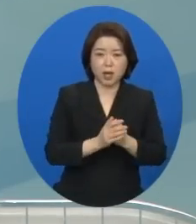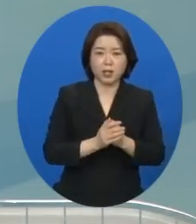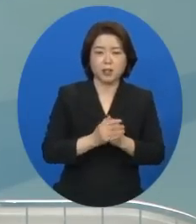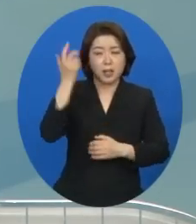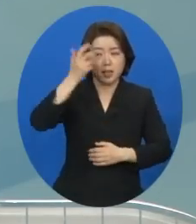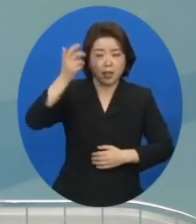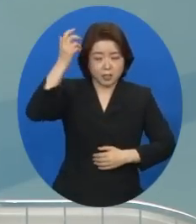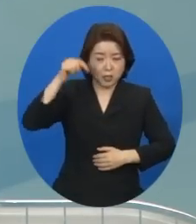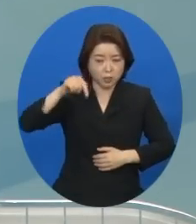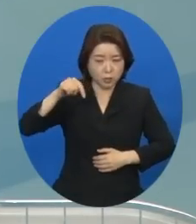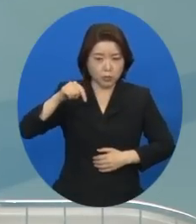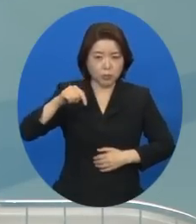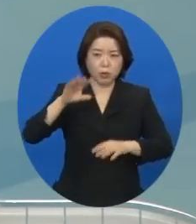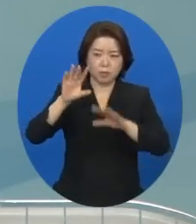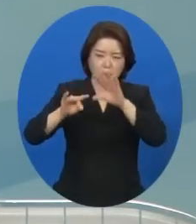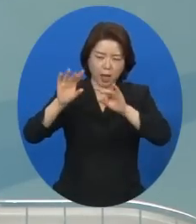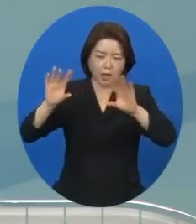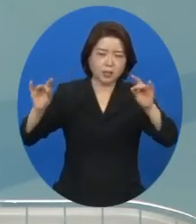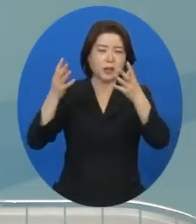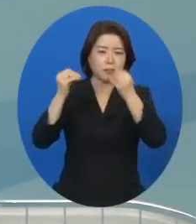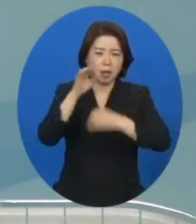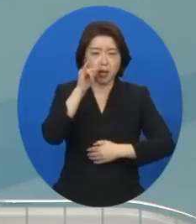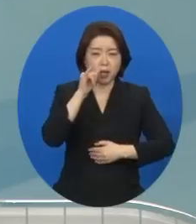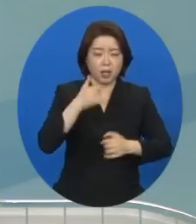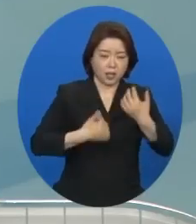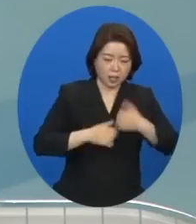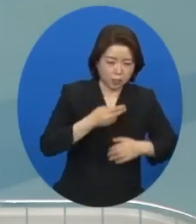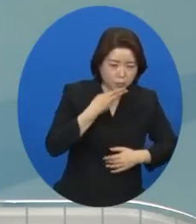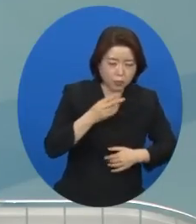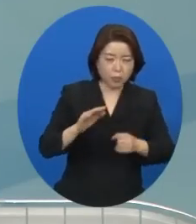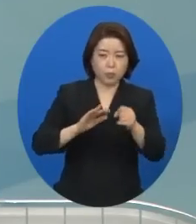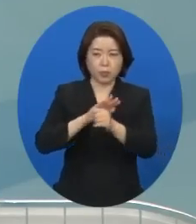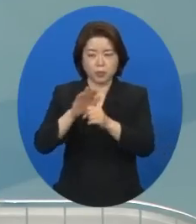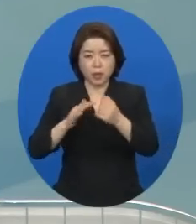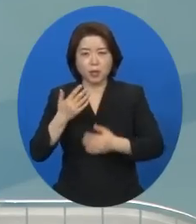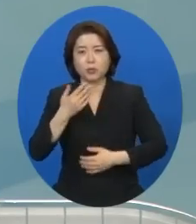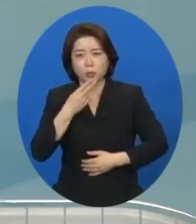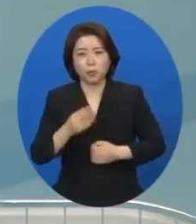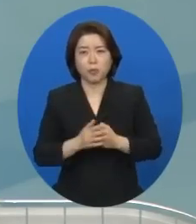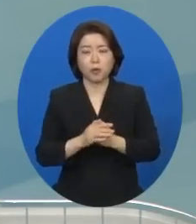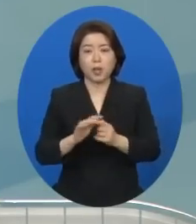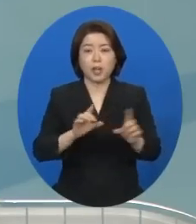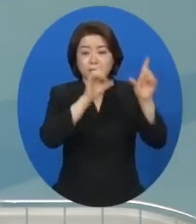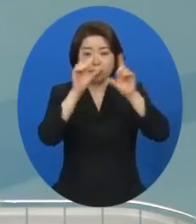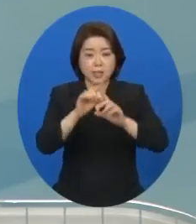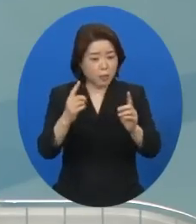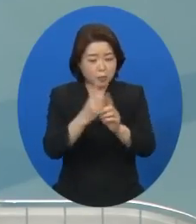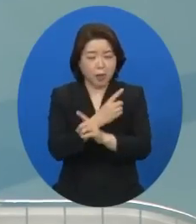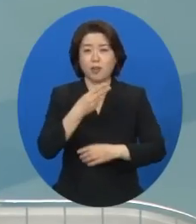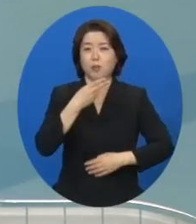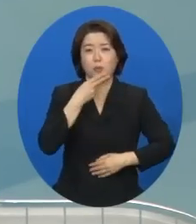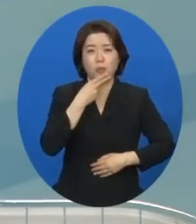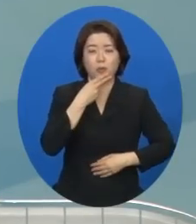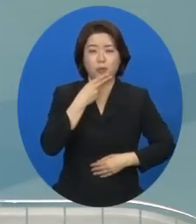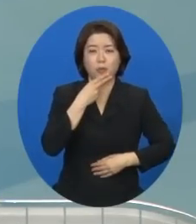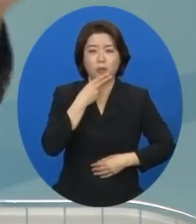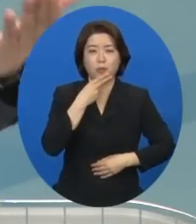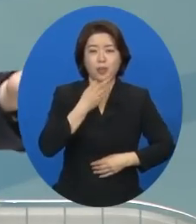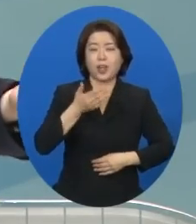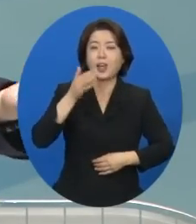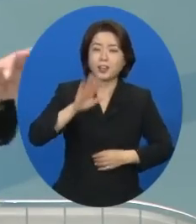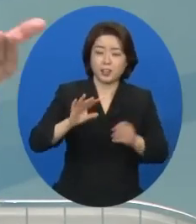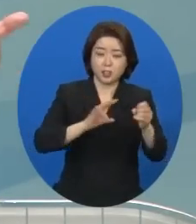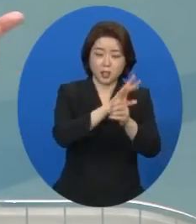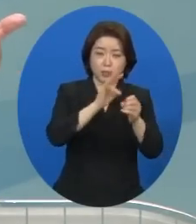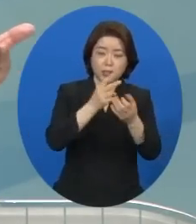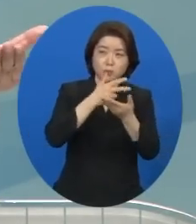많아요. 기쁨도 없고 사랑도 안 되고 삶의 변화도 없고. 그런데